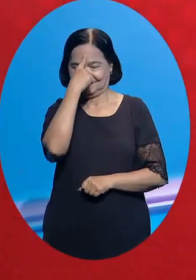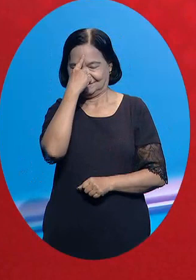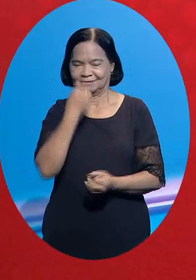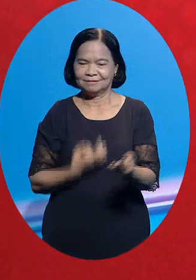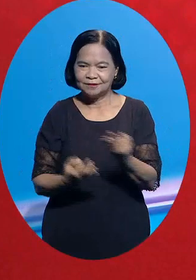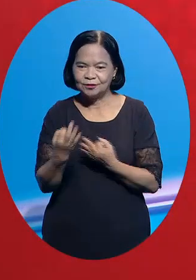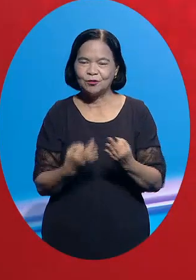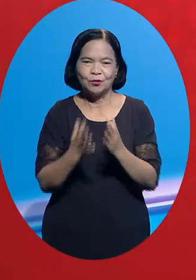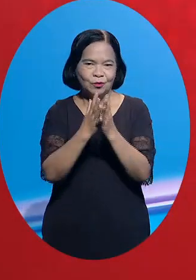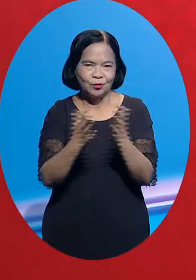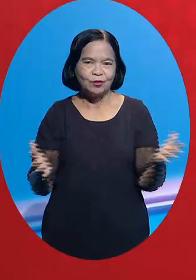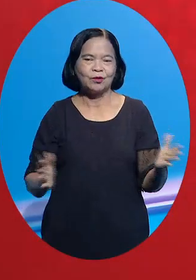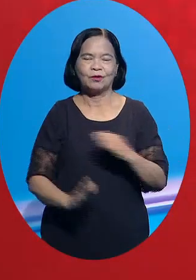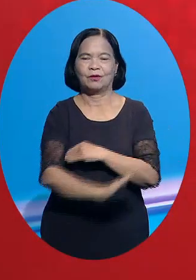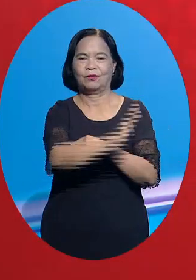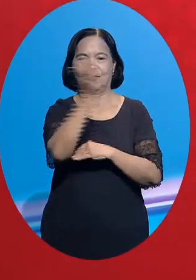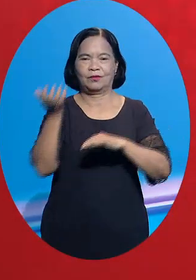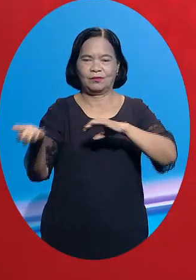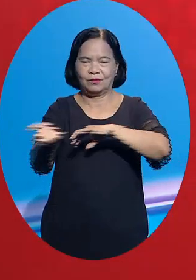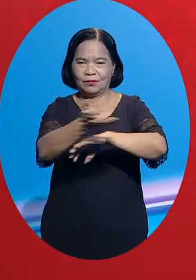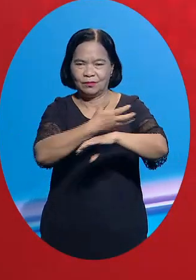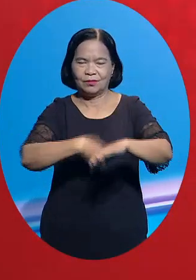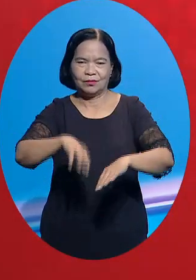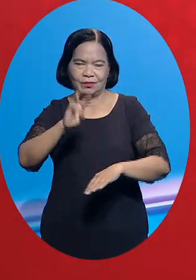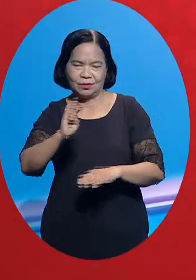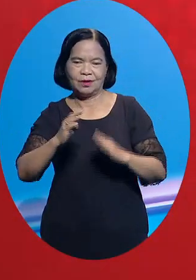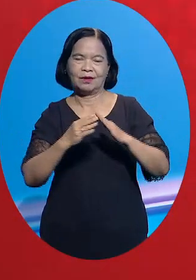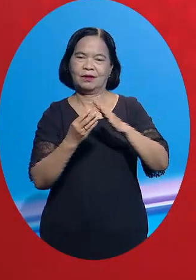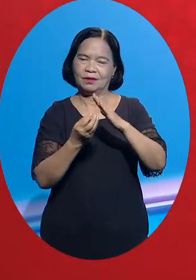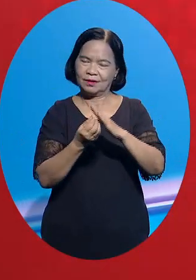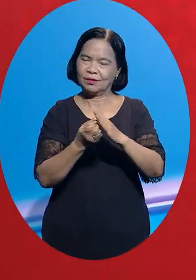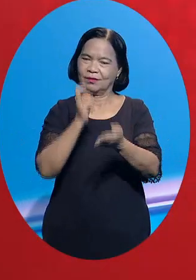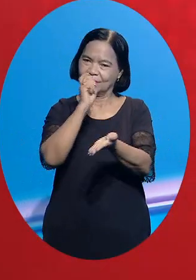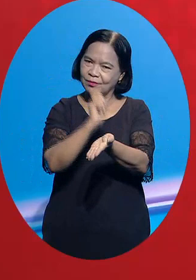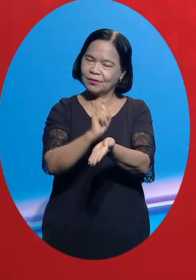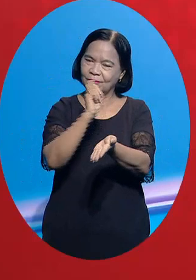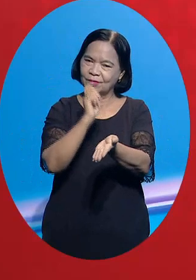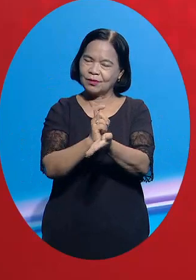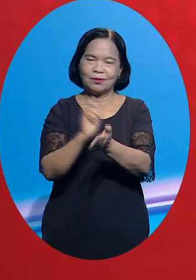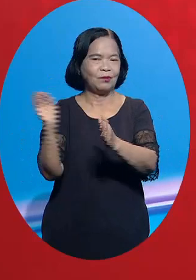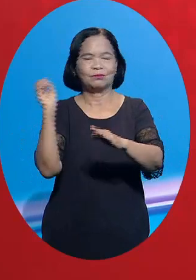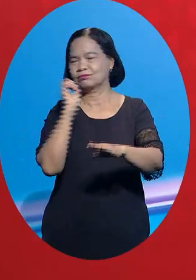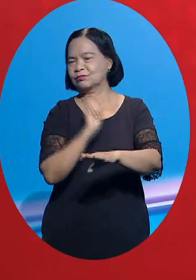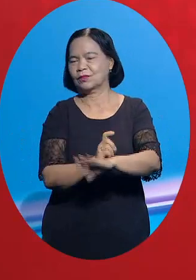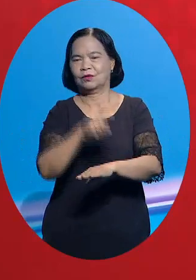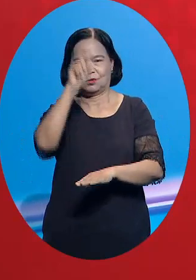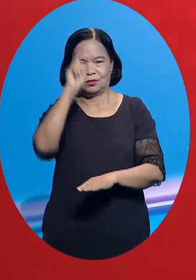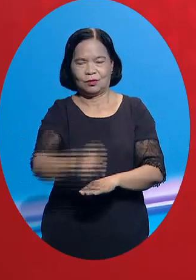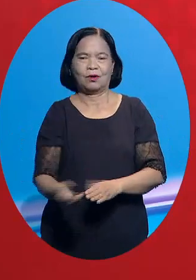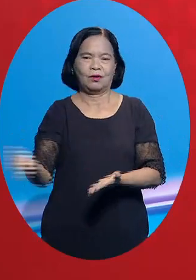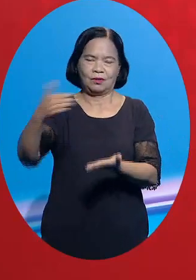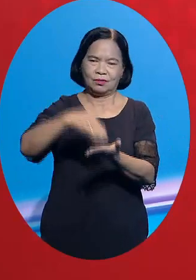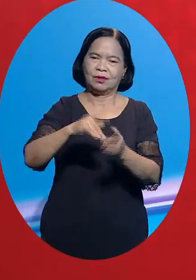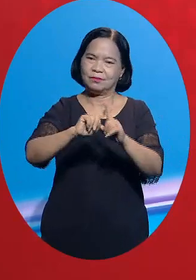trái phiếu vẫn còn nhiều tiềm năng phát triển bởi một quốc gia không chỉ trông chờ vào hệ thống ngân hàng để đáp ứng đầy đủ về vốn thì không đủ mà cần phải có nhiều kênh